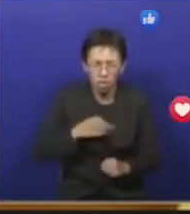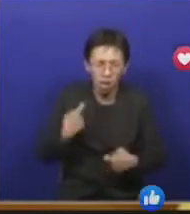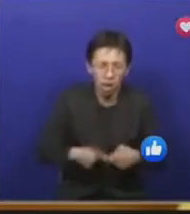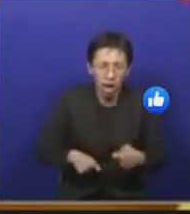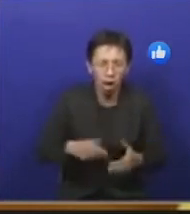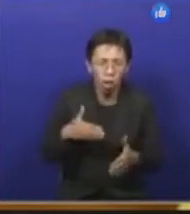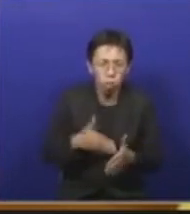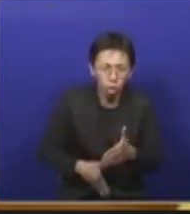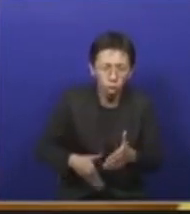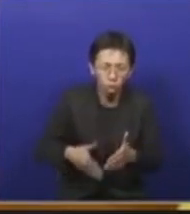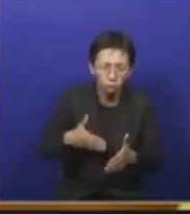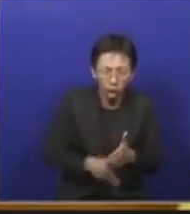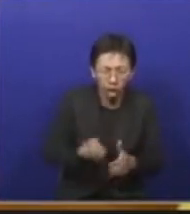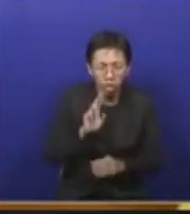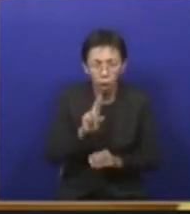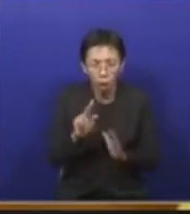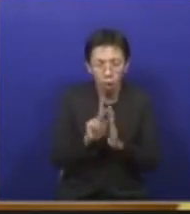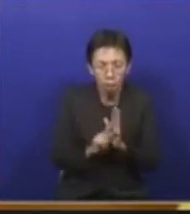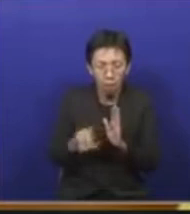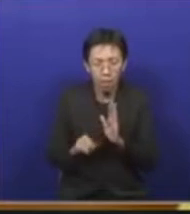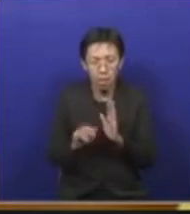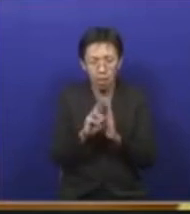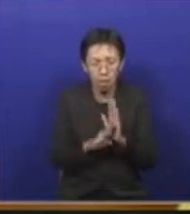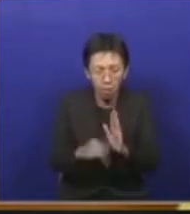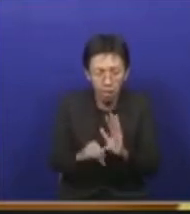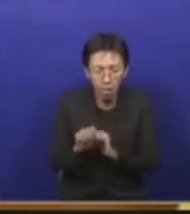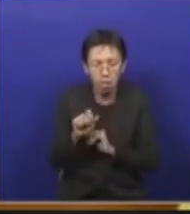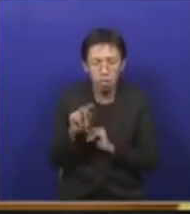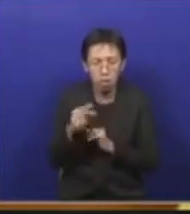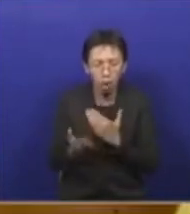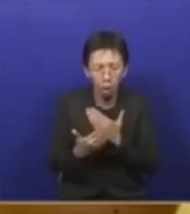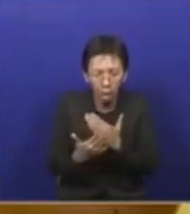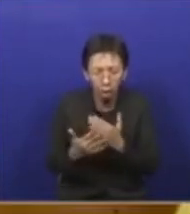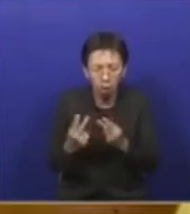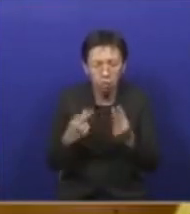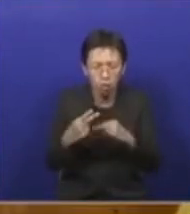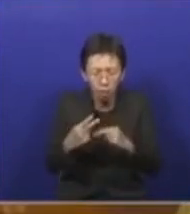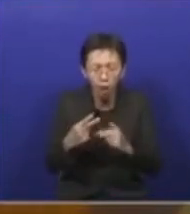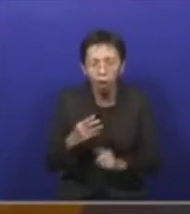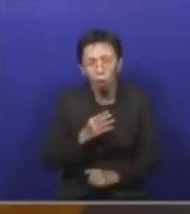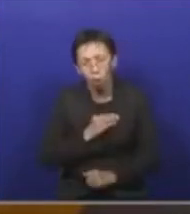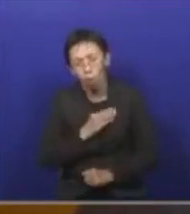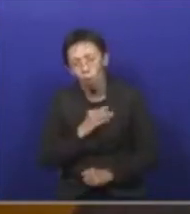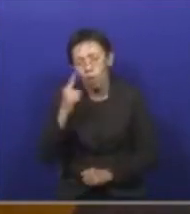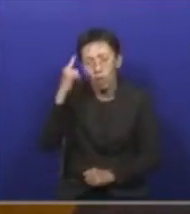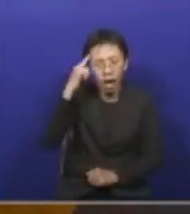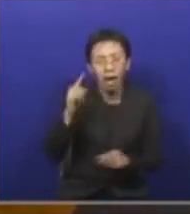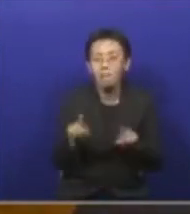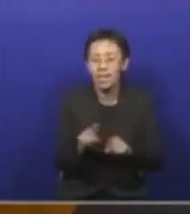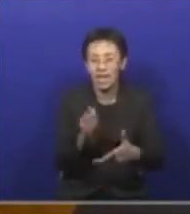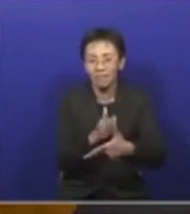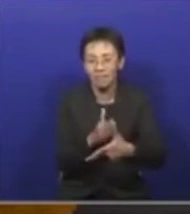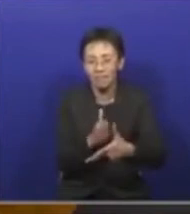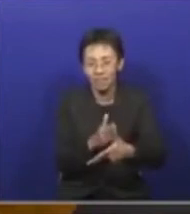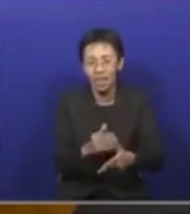ต้องคอยระวังว่าจะผิดกฎระเบียบหรือไม่จะถูกสตง.เรียกสอบหรือเปล่าเปรียบได้กับวิธีการของลุงบานครับที่